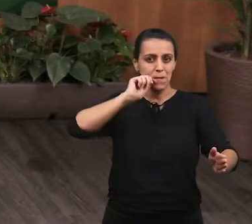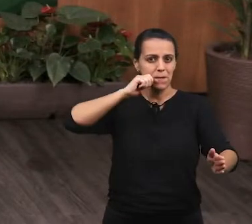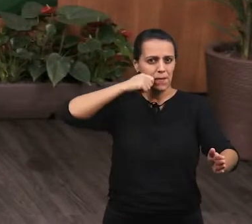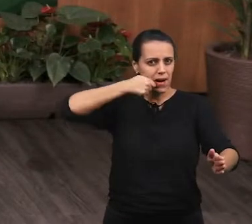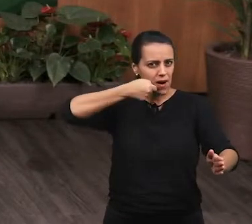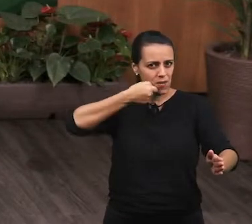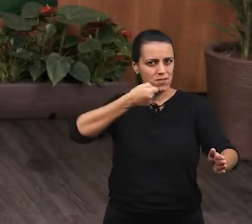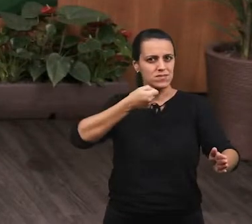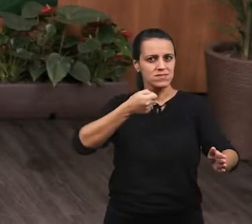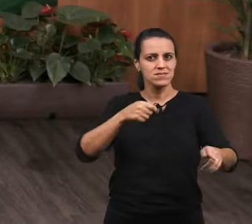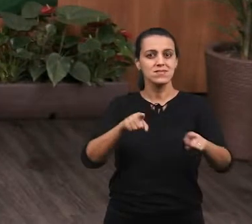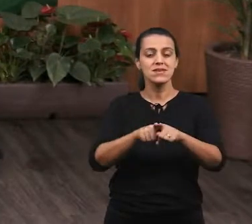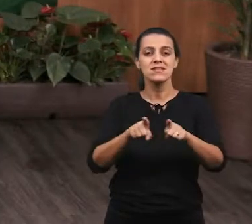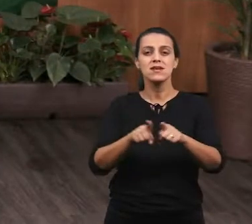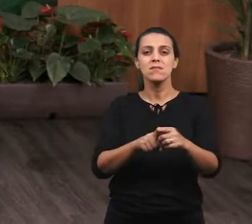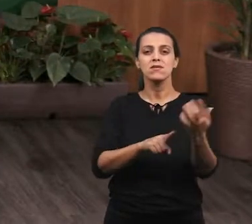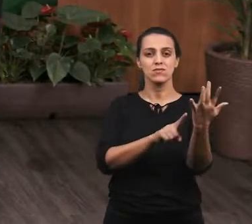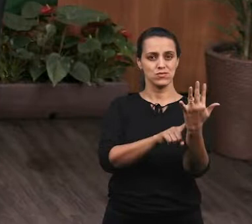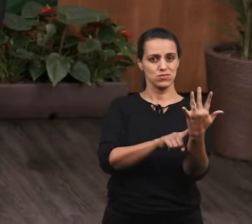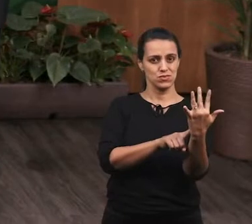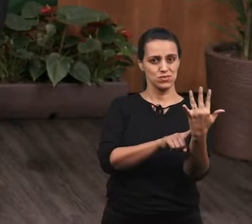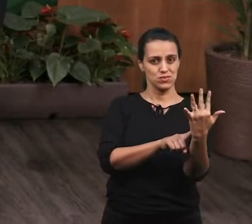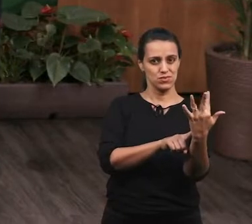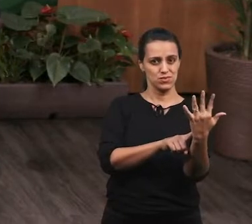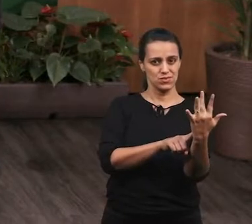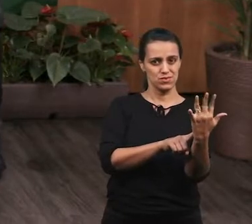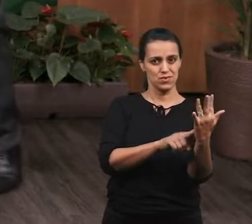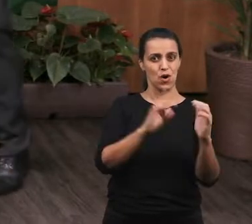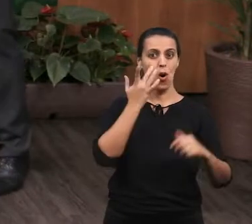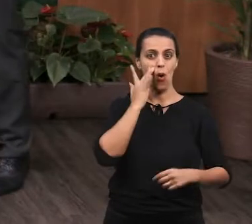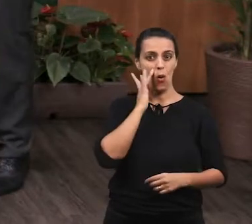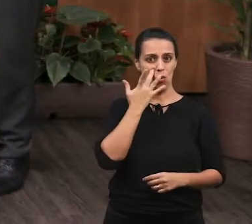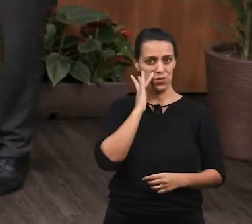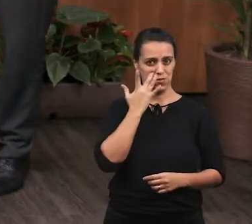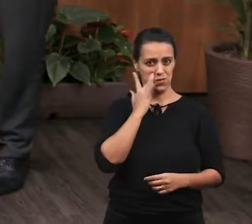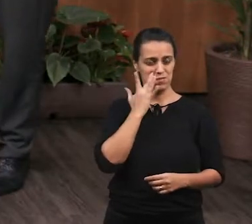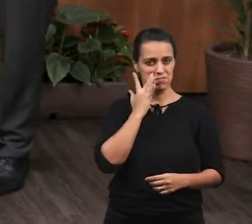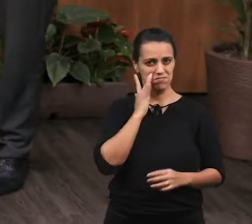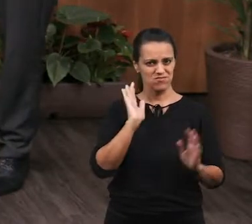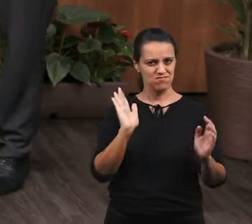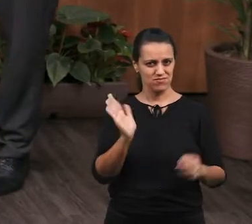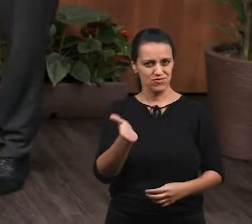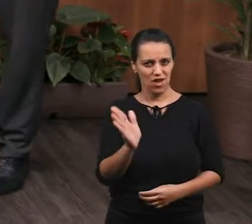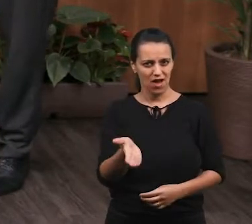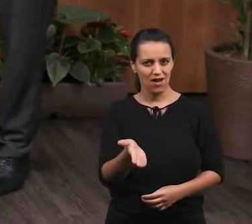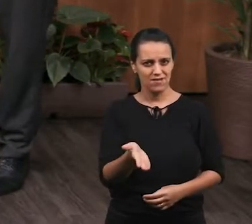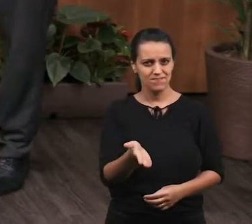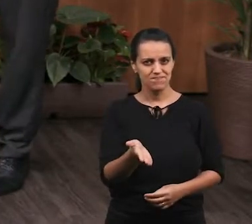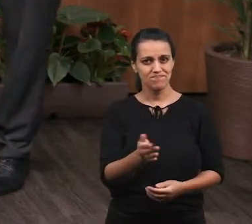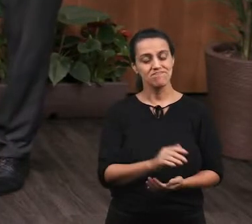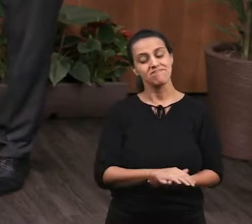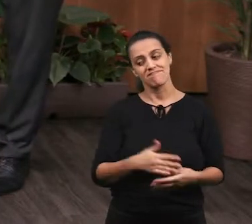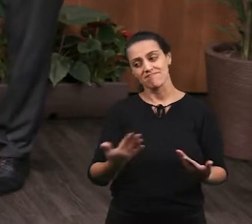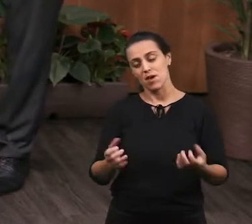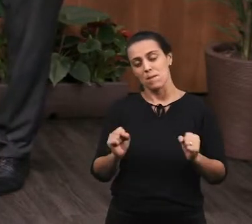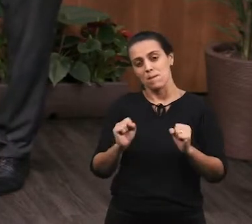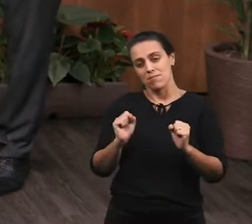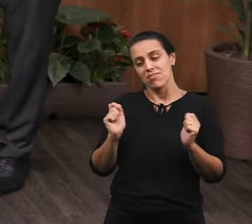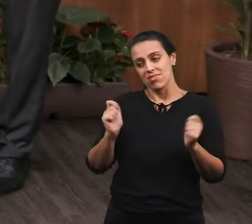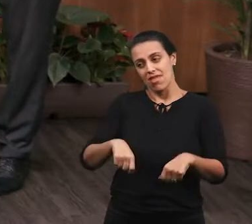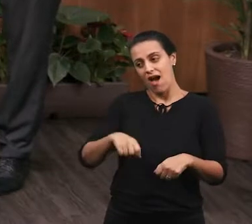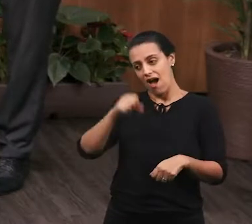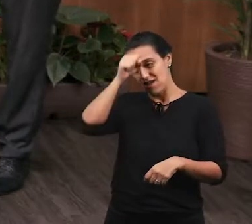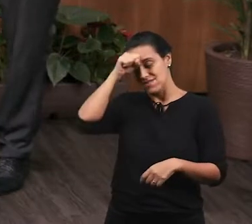хлебов предложения и о золотом светильнике. А теперь, Сержи, мы